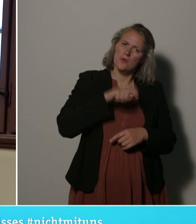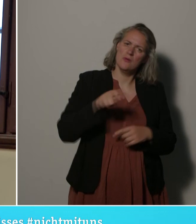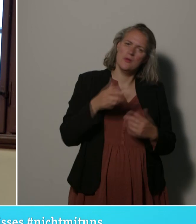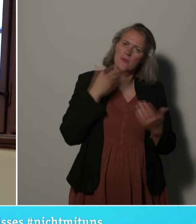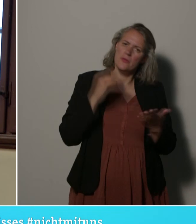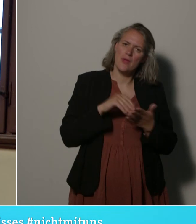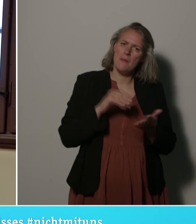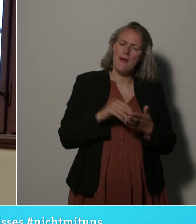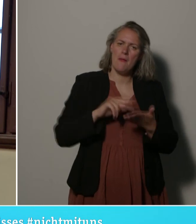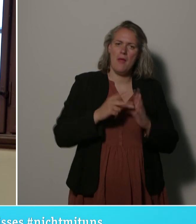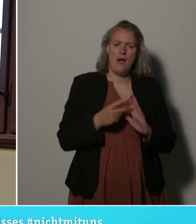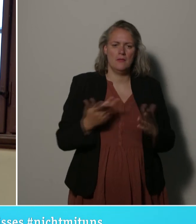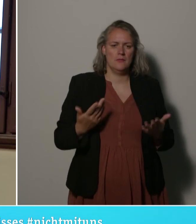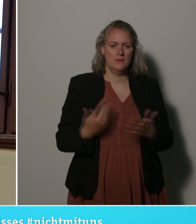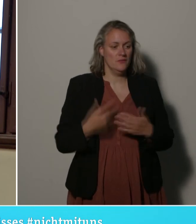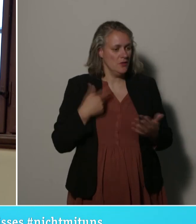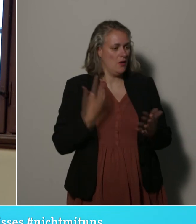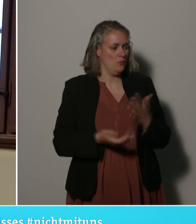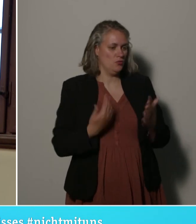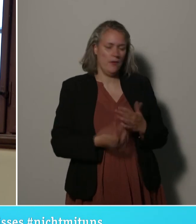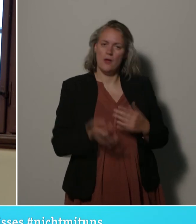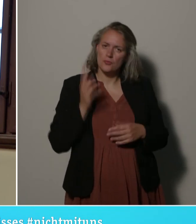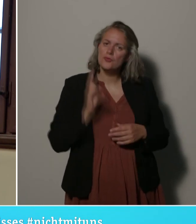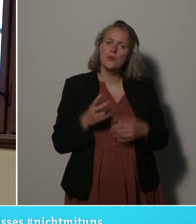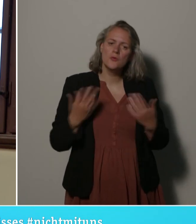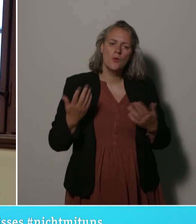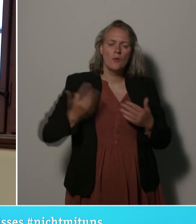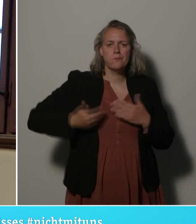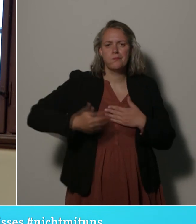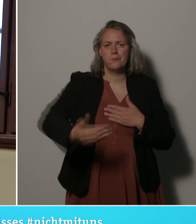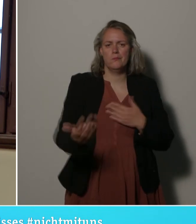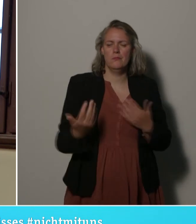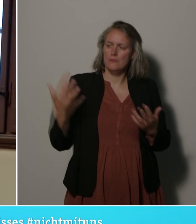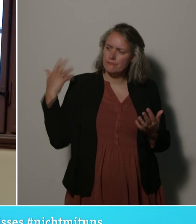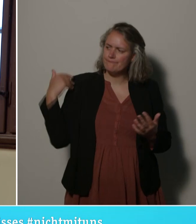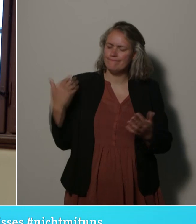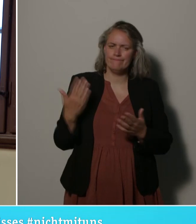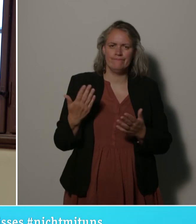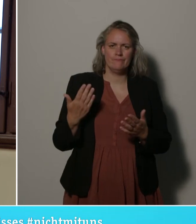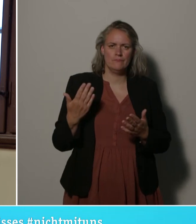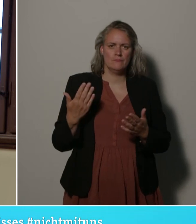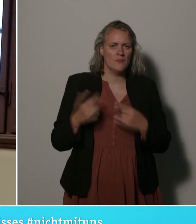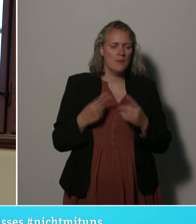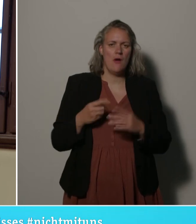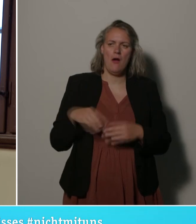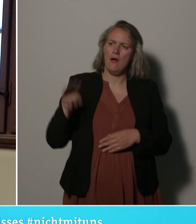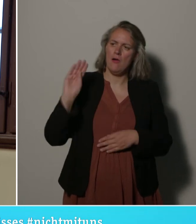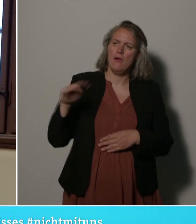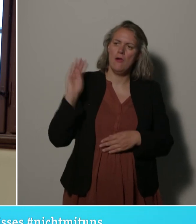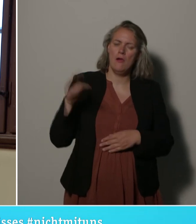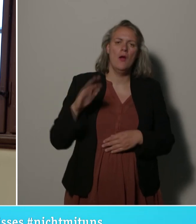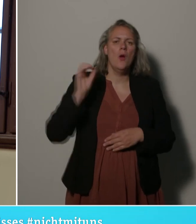vorsieht. Wir beschweren uns zu Recht, wie ich finde, schon regelmäßig darüber, dass es im